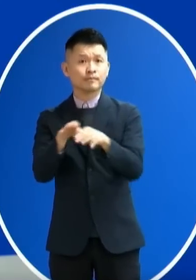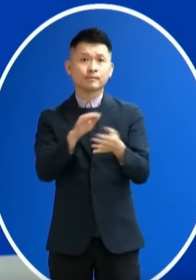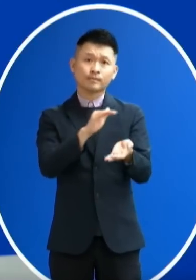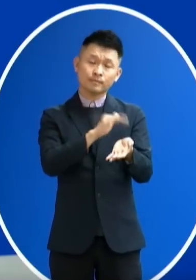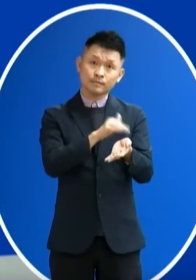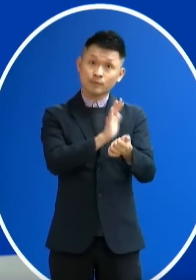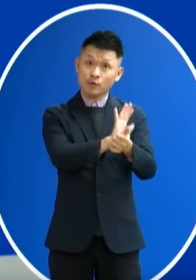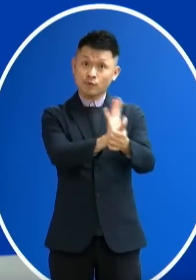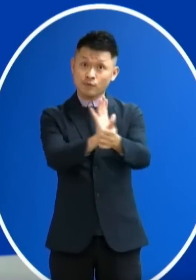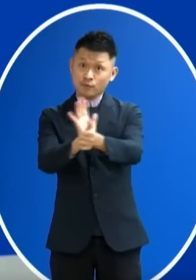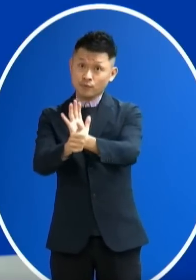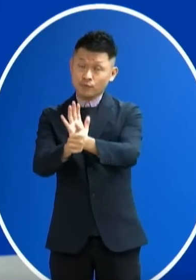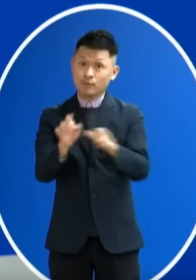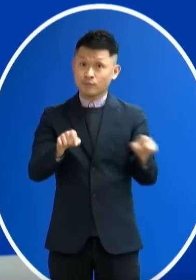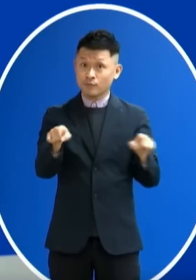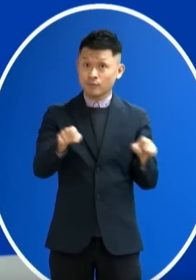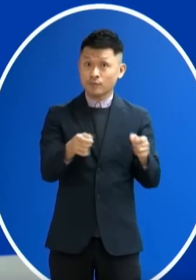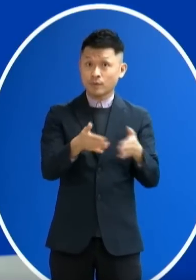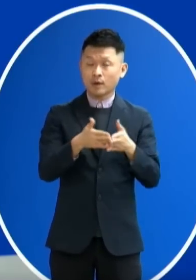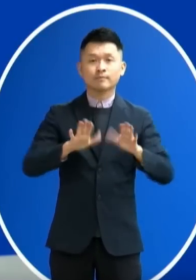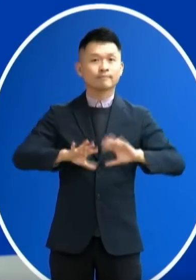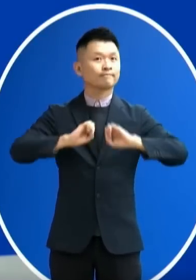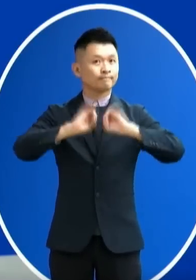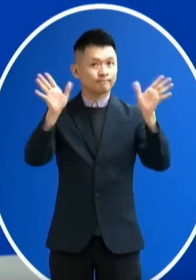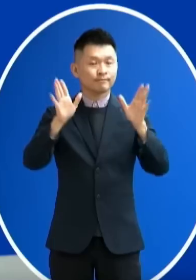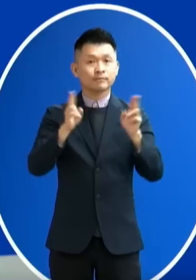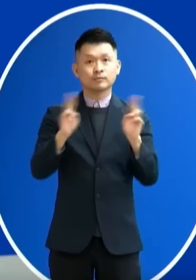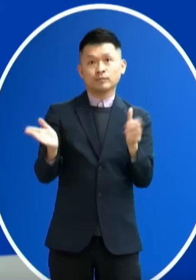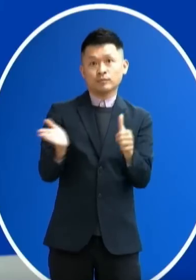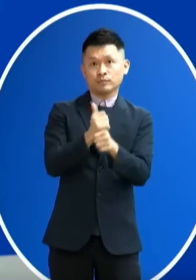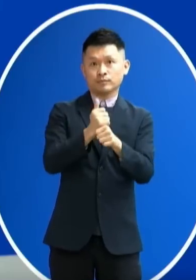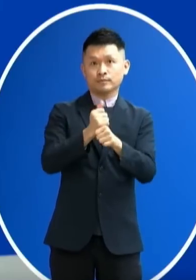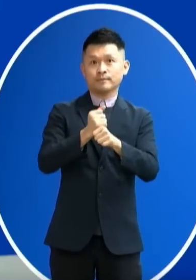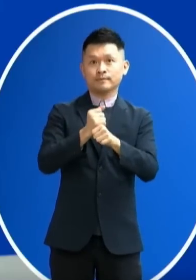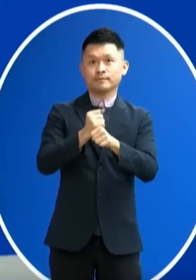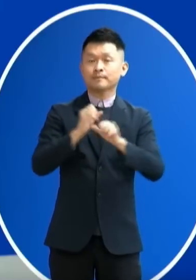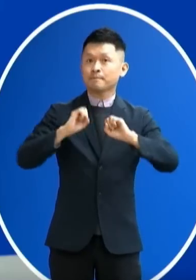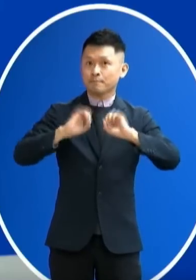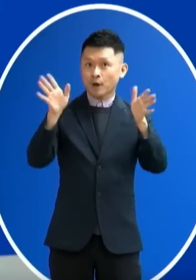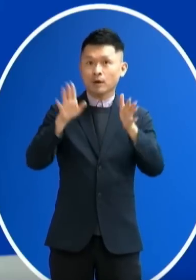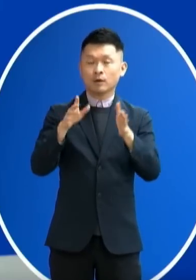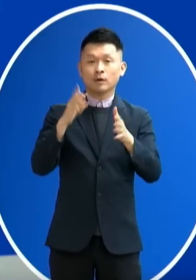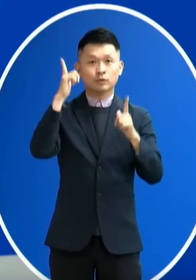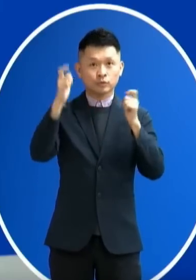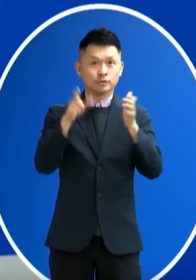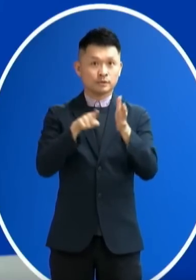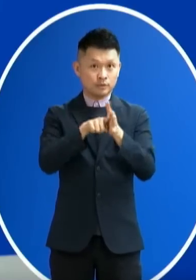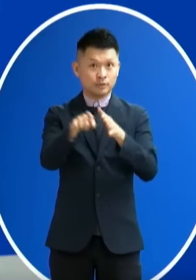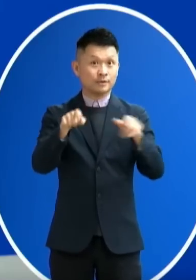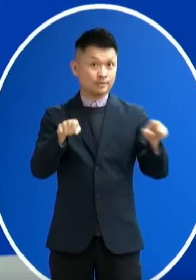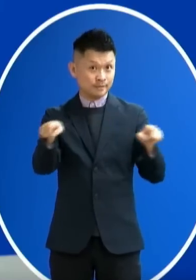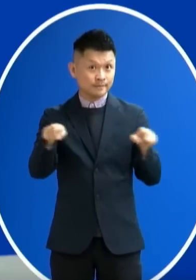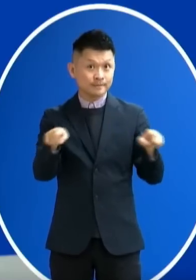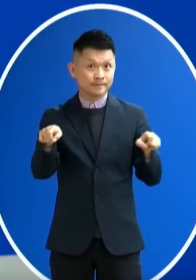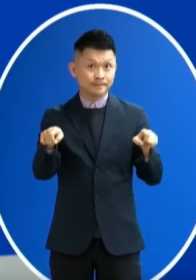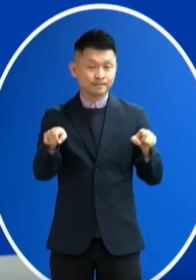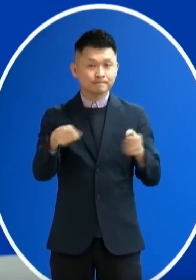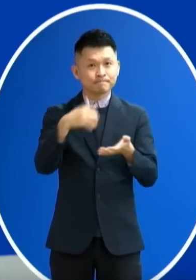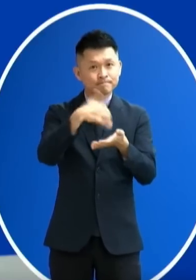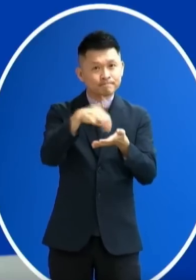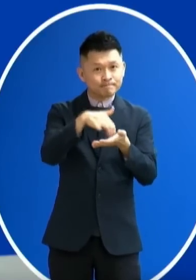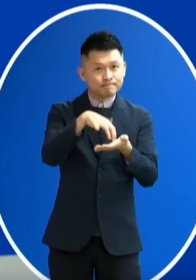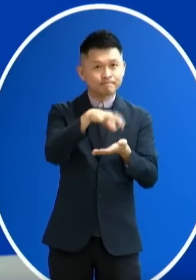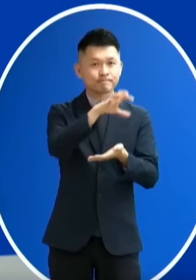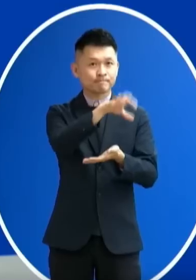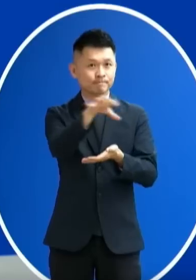服务，我们今天宣布说，我们指挥中心启动一个春节的专案，就是说目前我们统计总